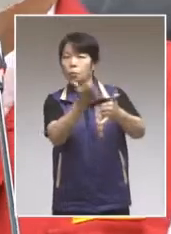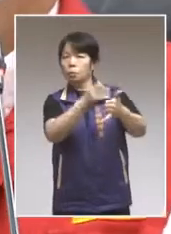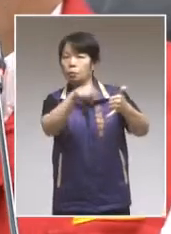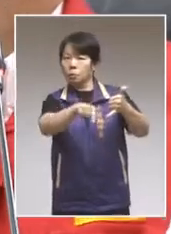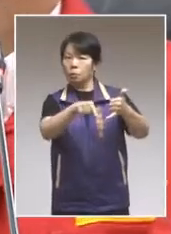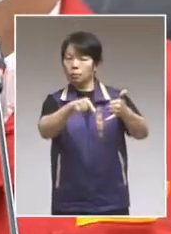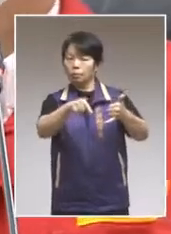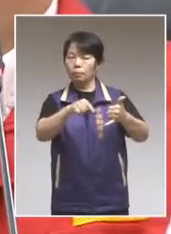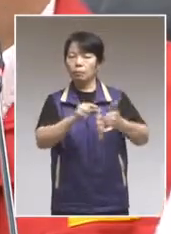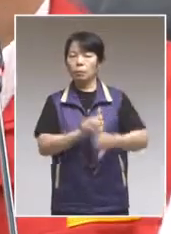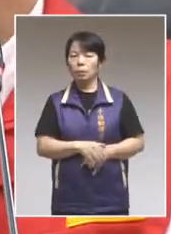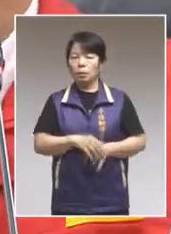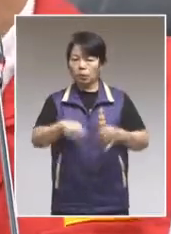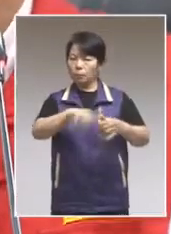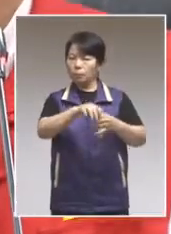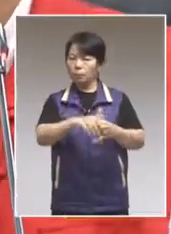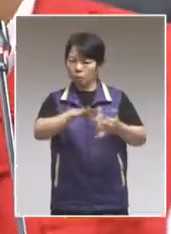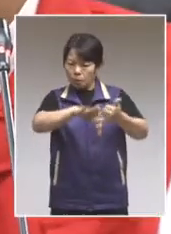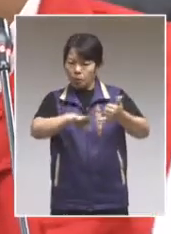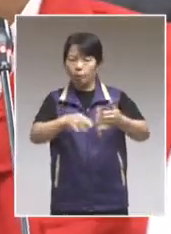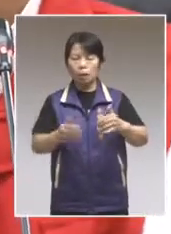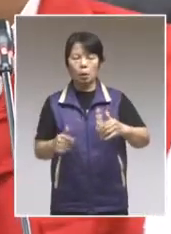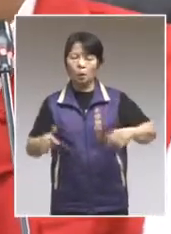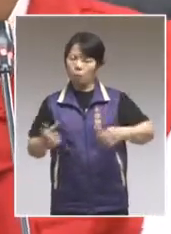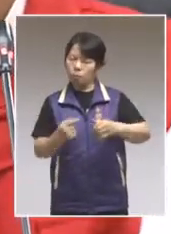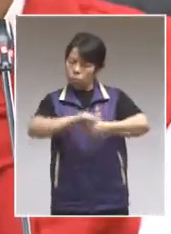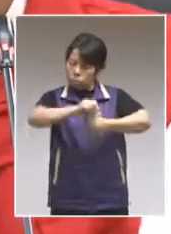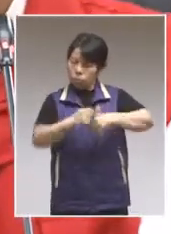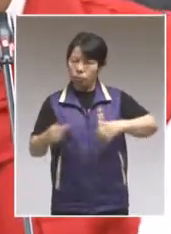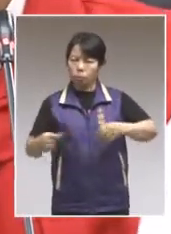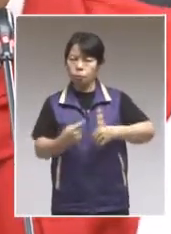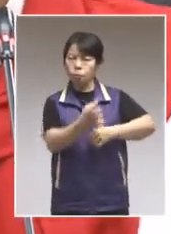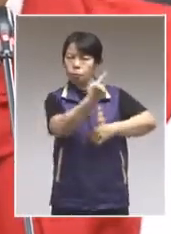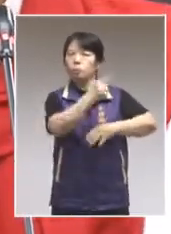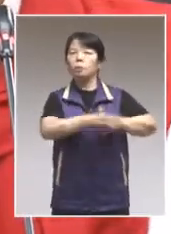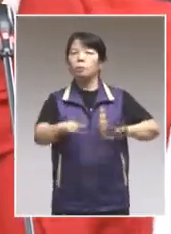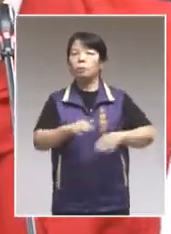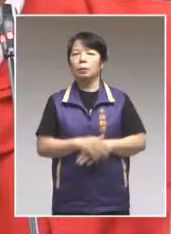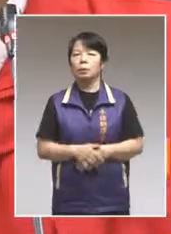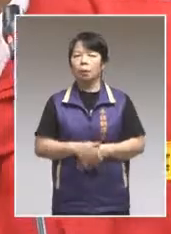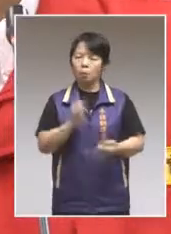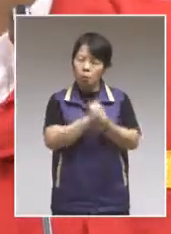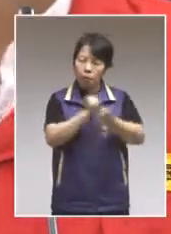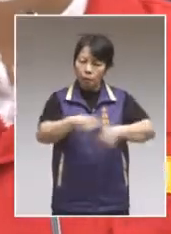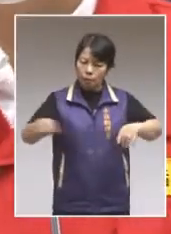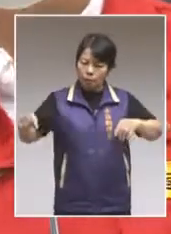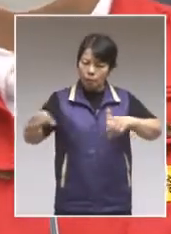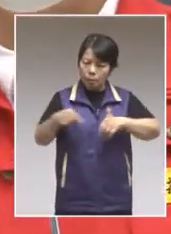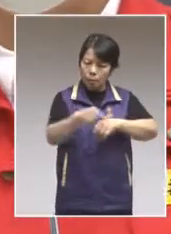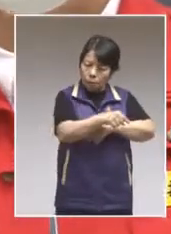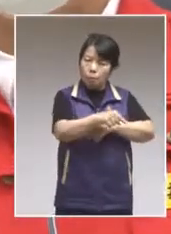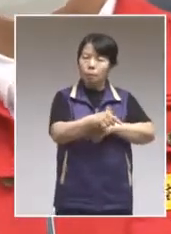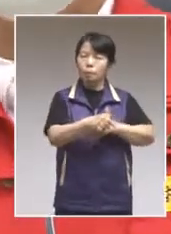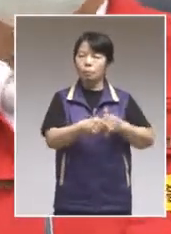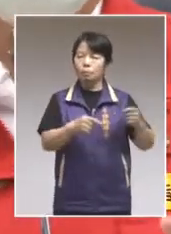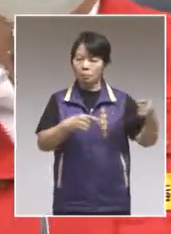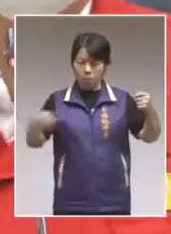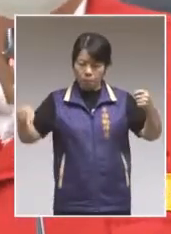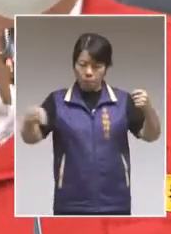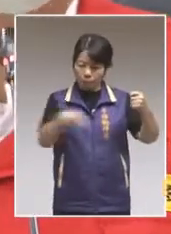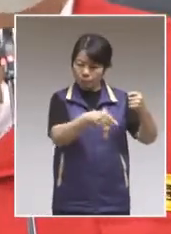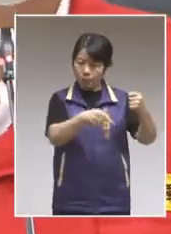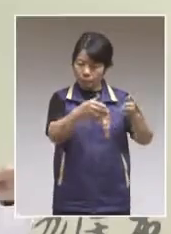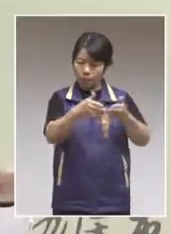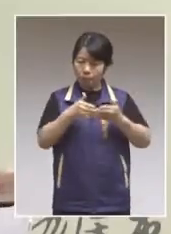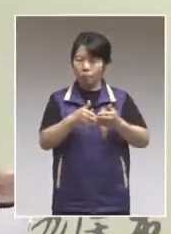是一定会往上走、哦、那我们希望说能够维持一个稳定的、啊、这个缓步